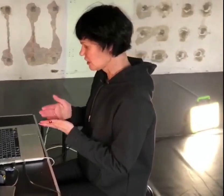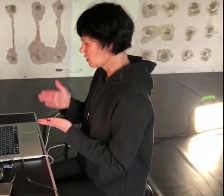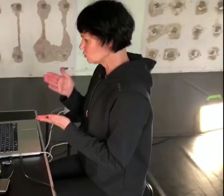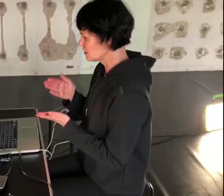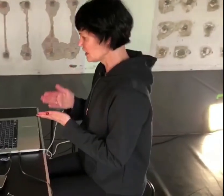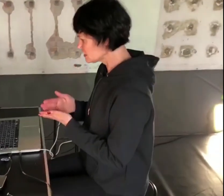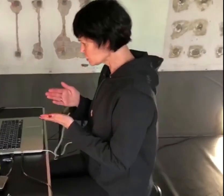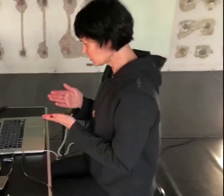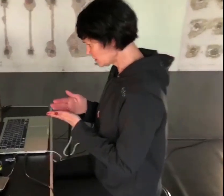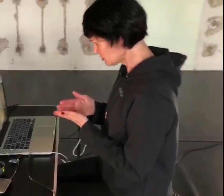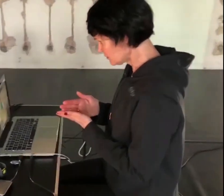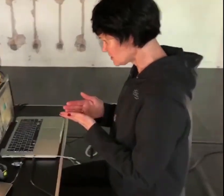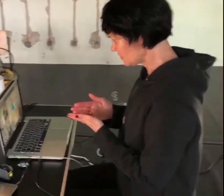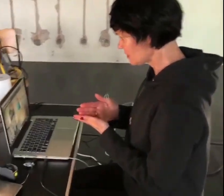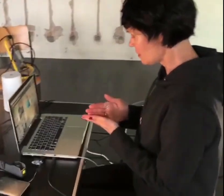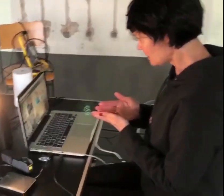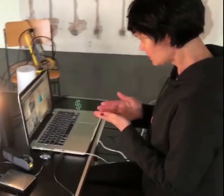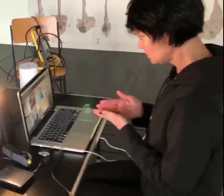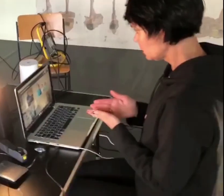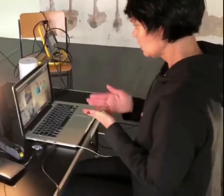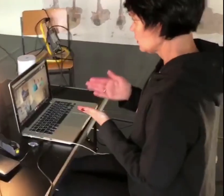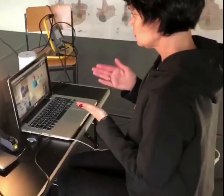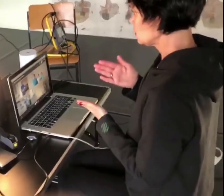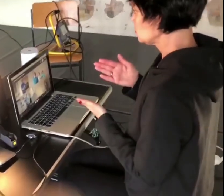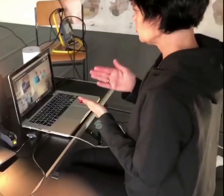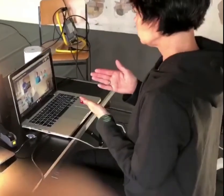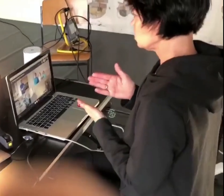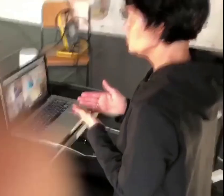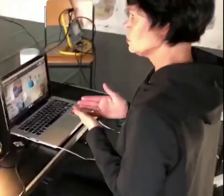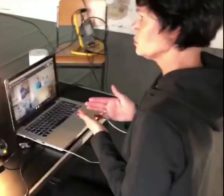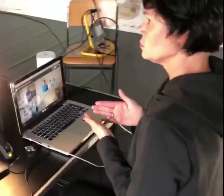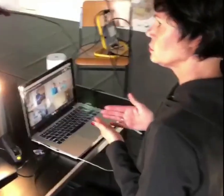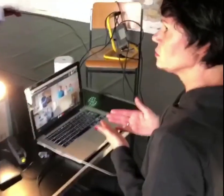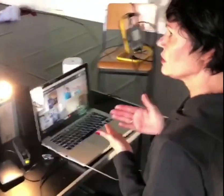beherrschen und jeden Schritt, was wir machen,